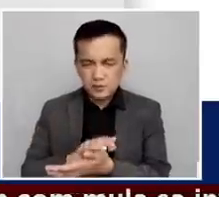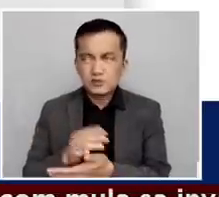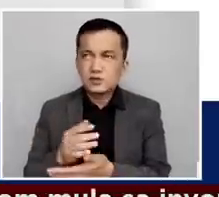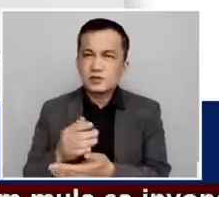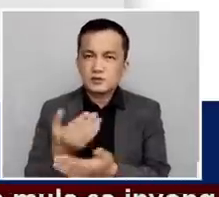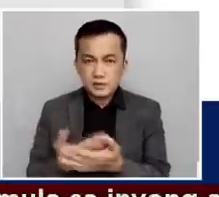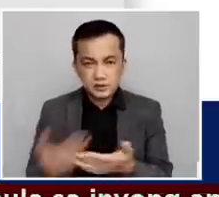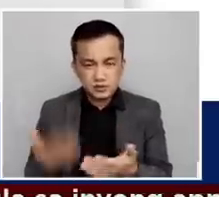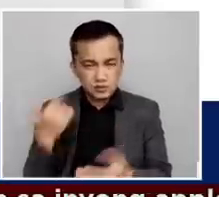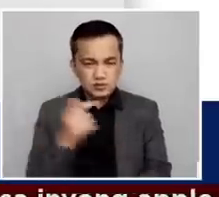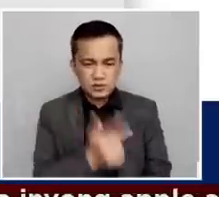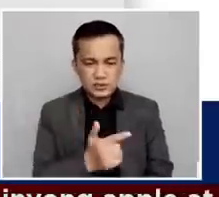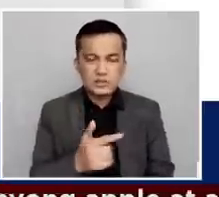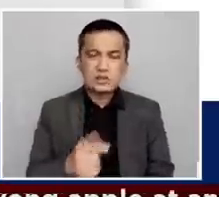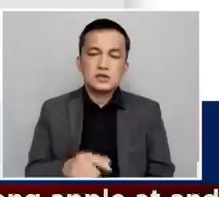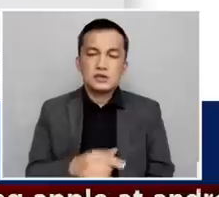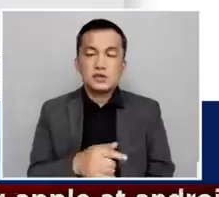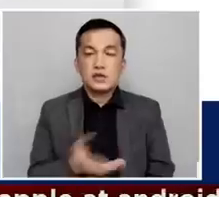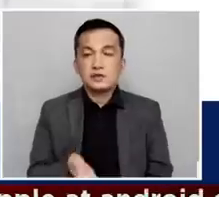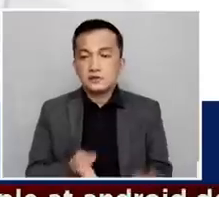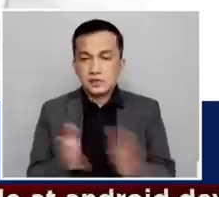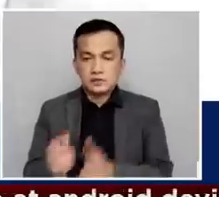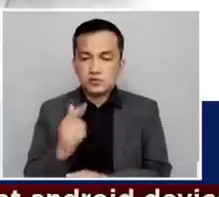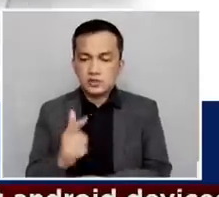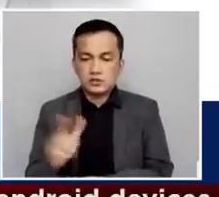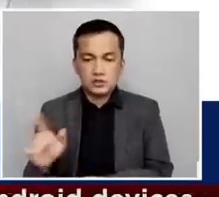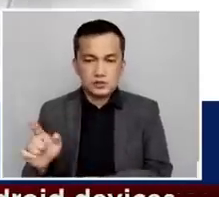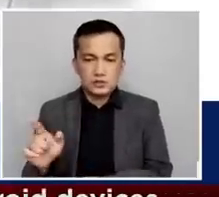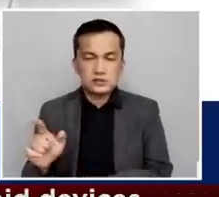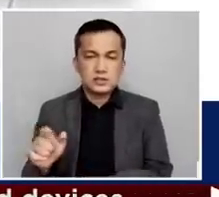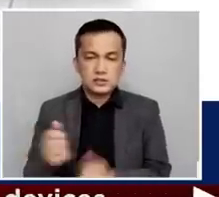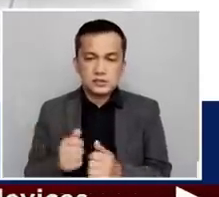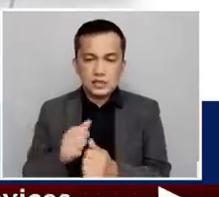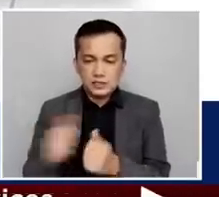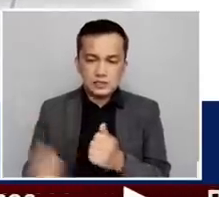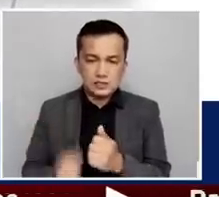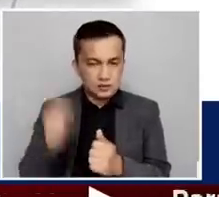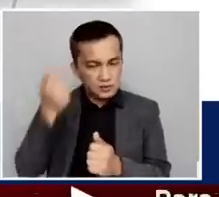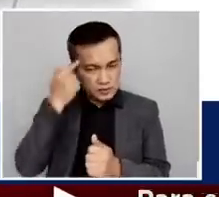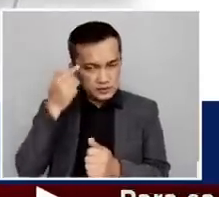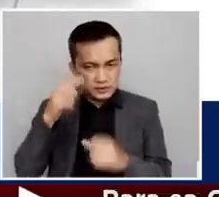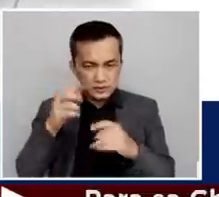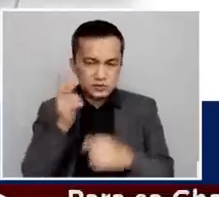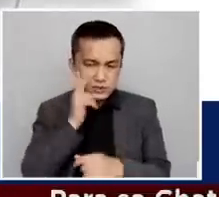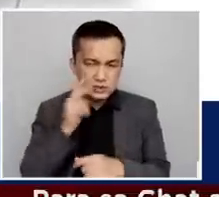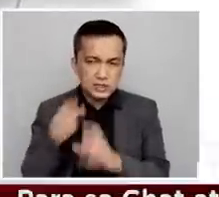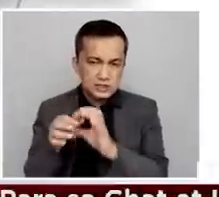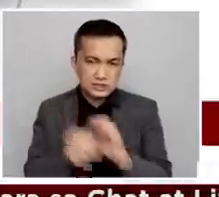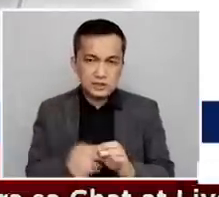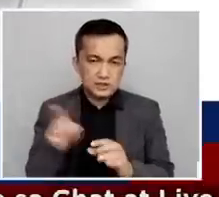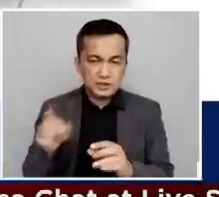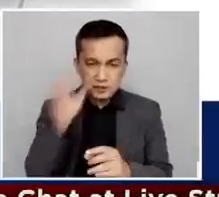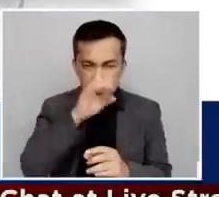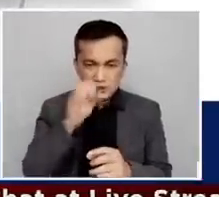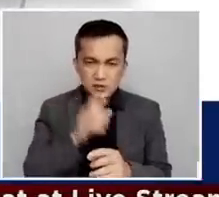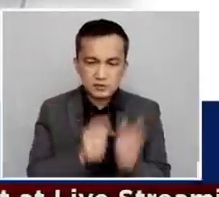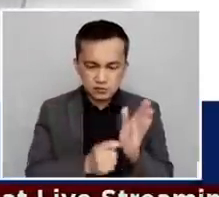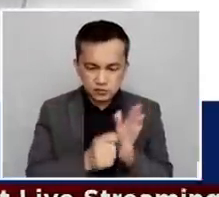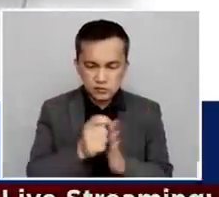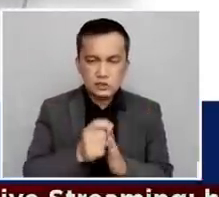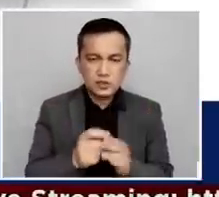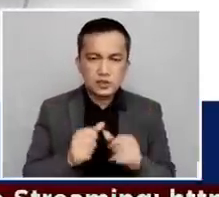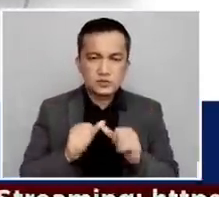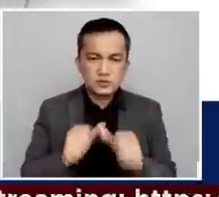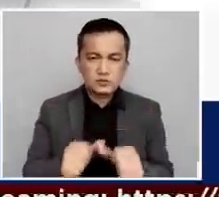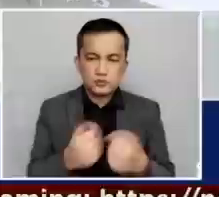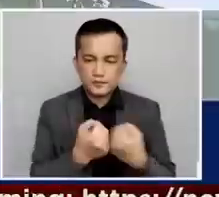2021 sa ilalim ng Administrasyong Duterte. Kaisa rin sila sa paghahanap ng katotohanan at patuloy na paglaban